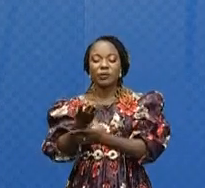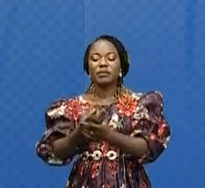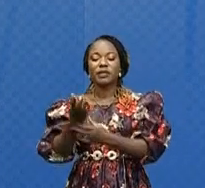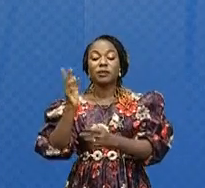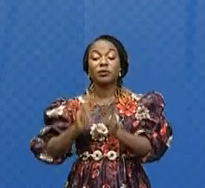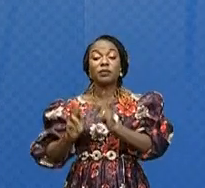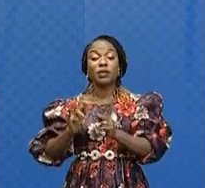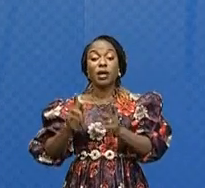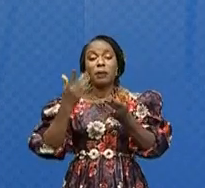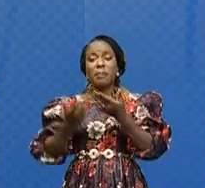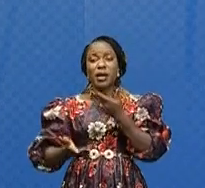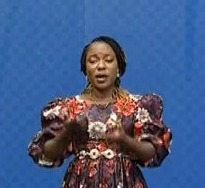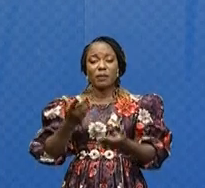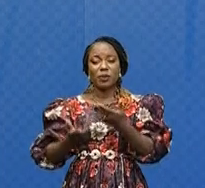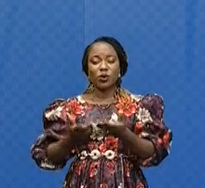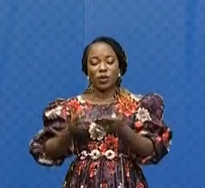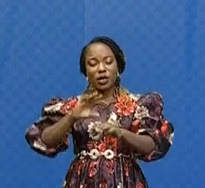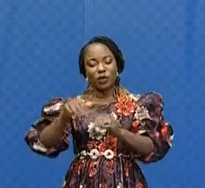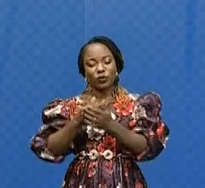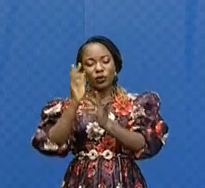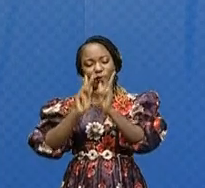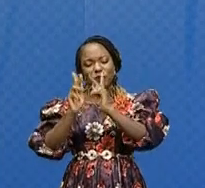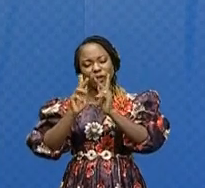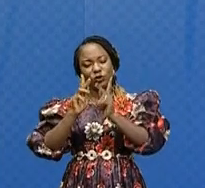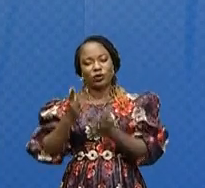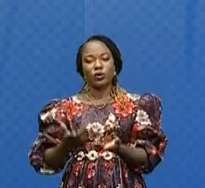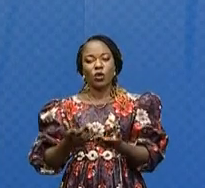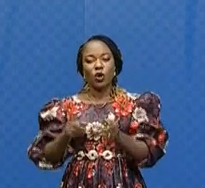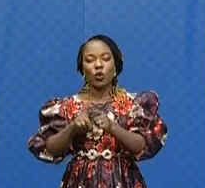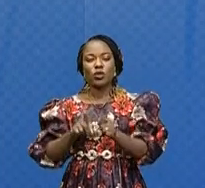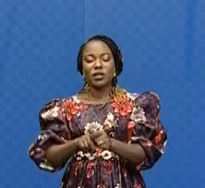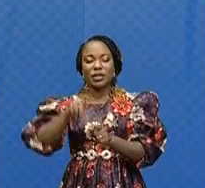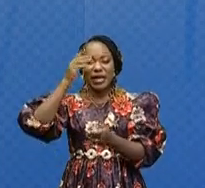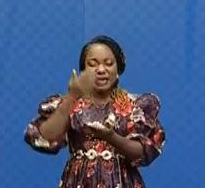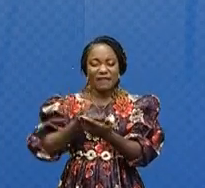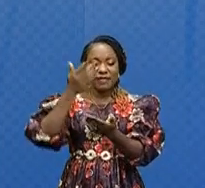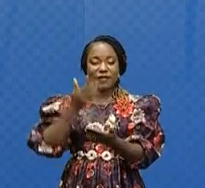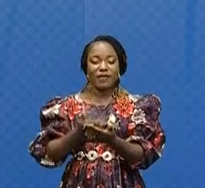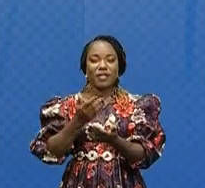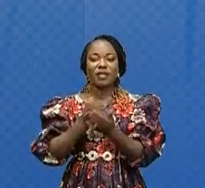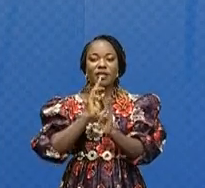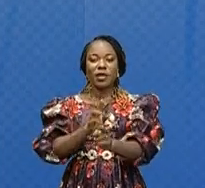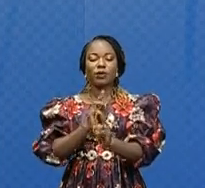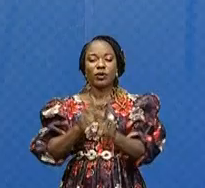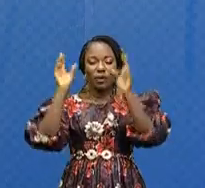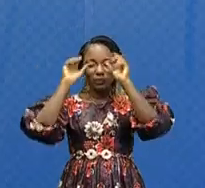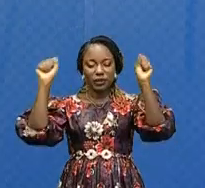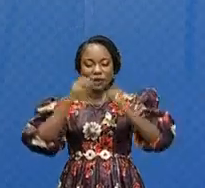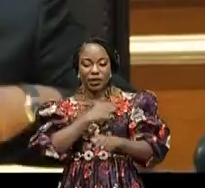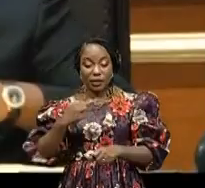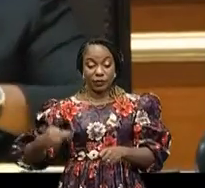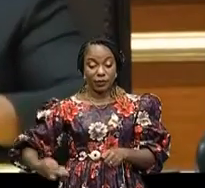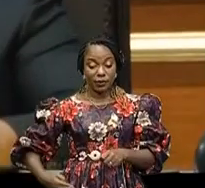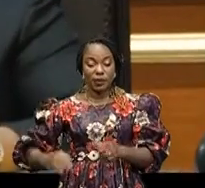publiques. Considérant d'énormes attentes de nos populations et l'urgence d'y répondre, le président de la